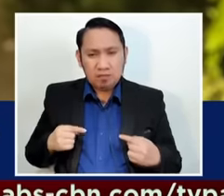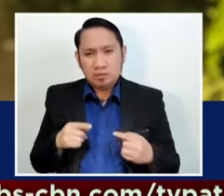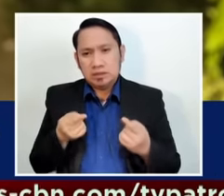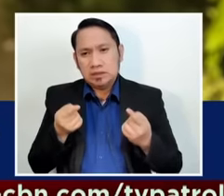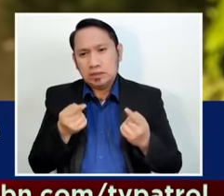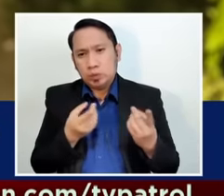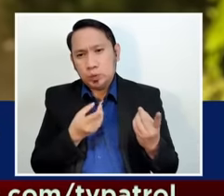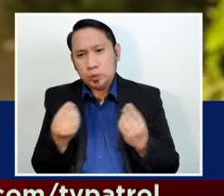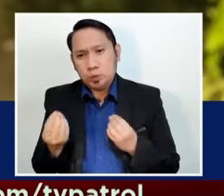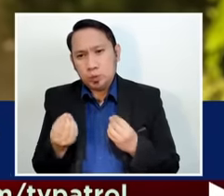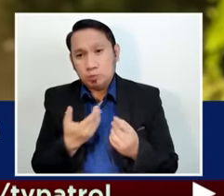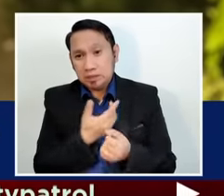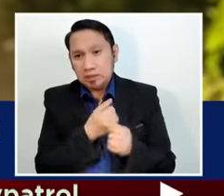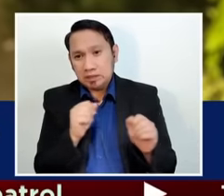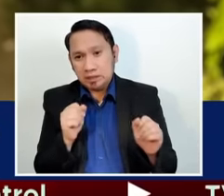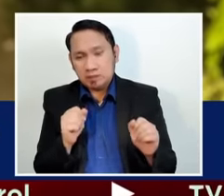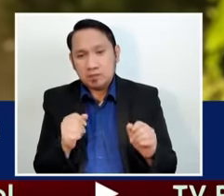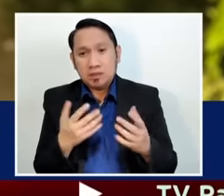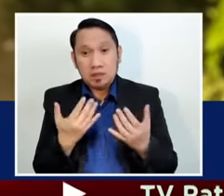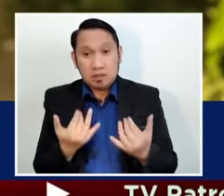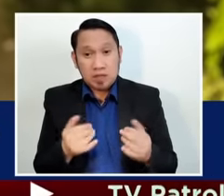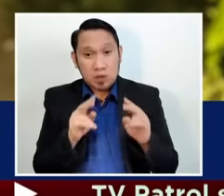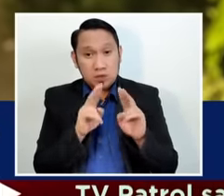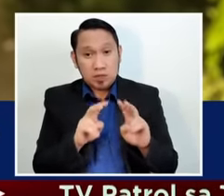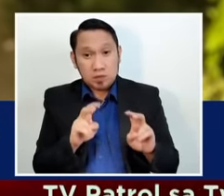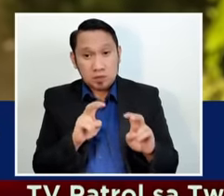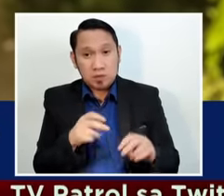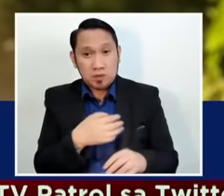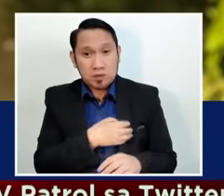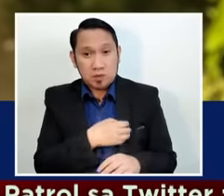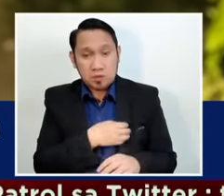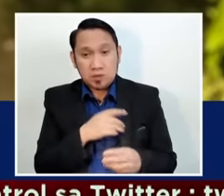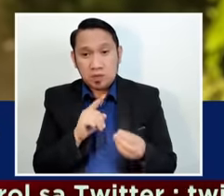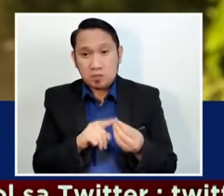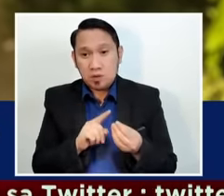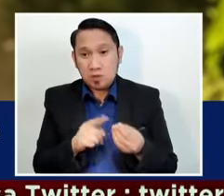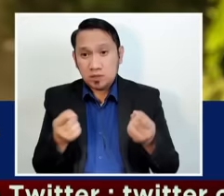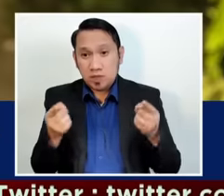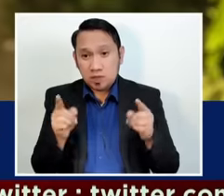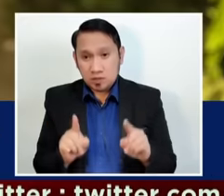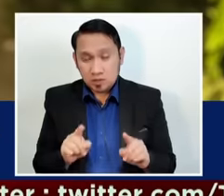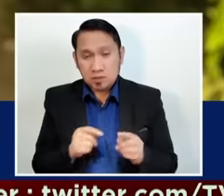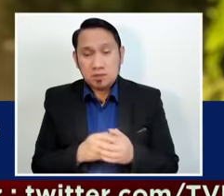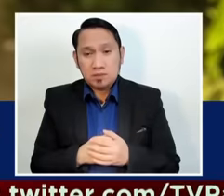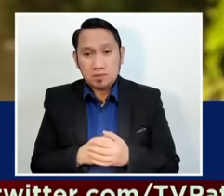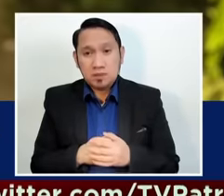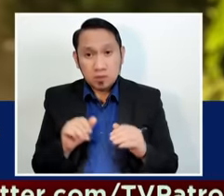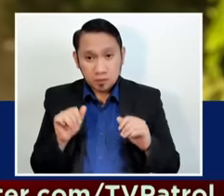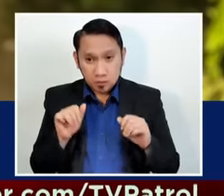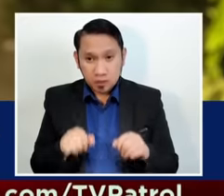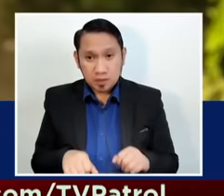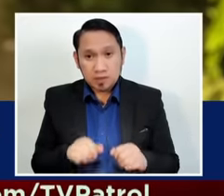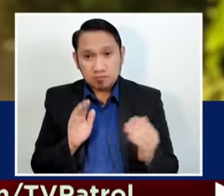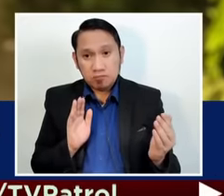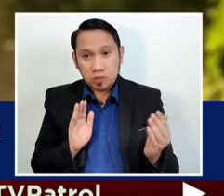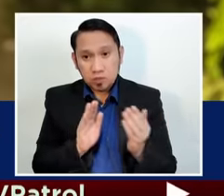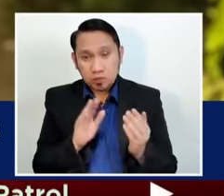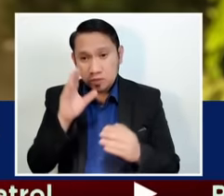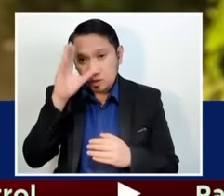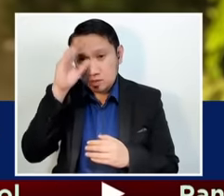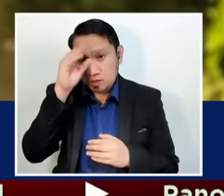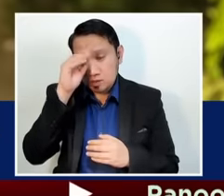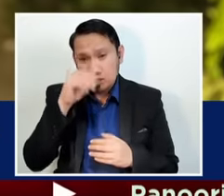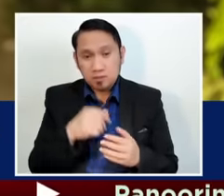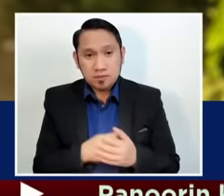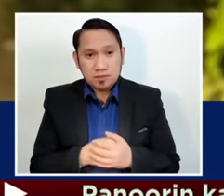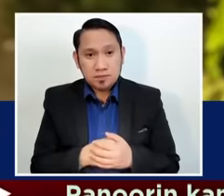operation. Samantala, iimbestigahan naman ng pulisya ang nangyari at posibleng maharapan niya ang lalaki sa reklamong alarms and